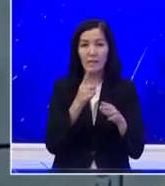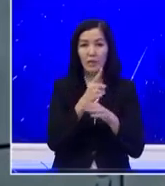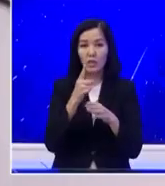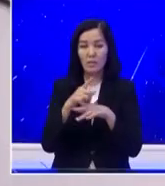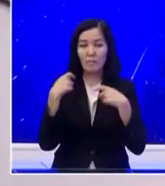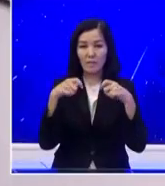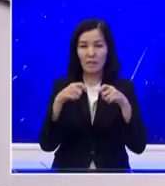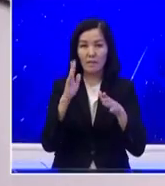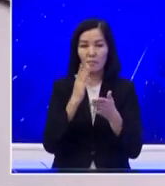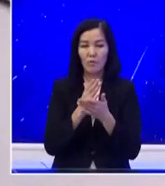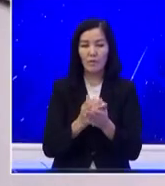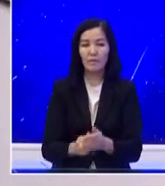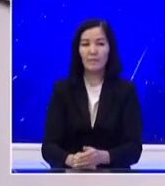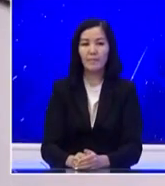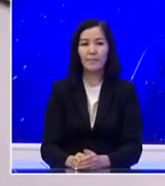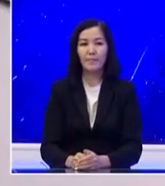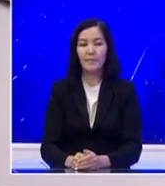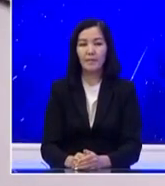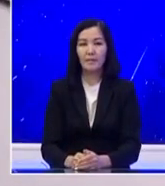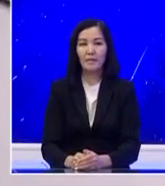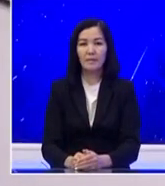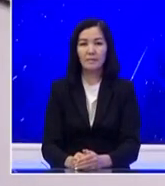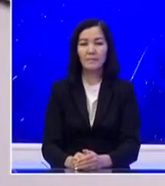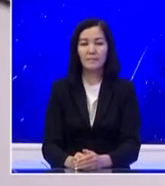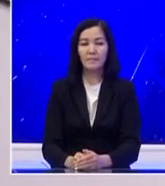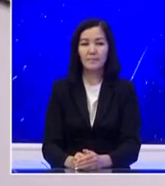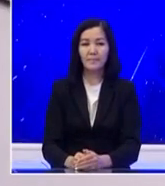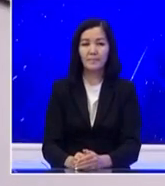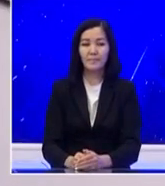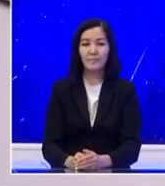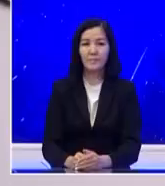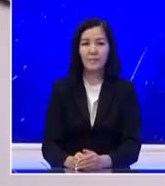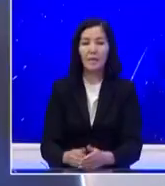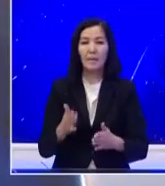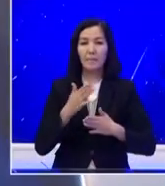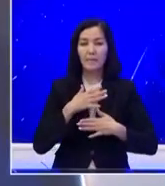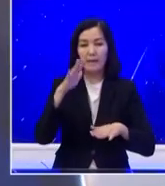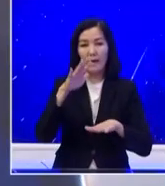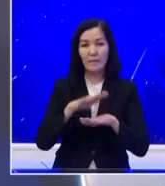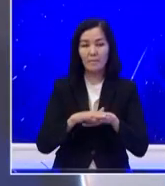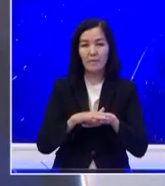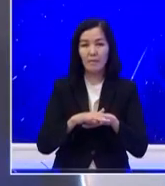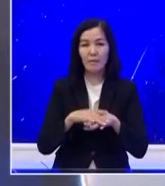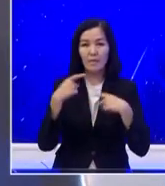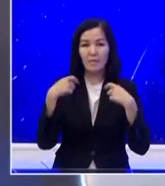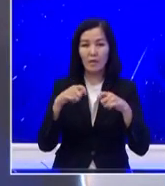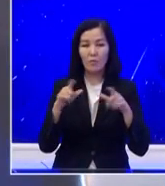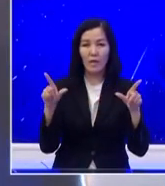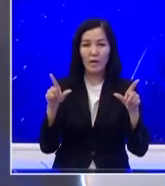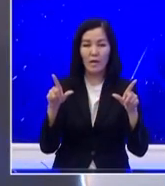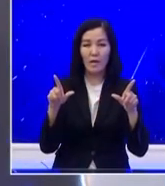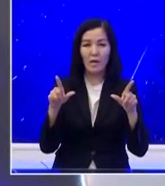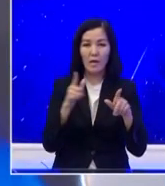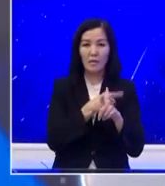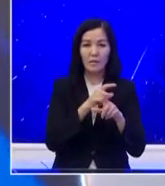болады. Заключили меморандумы между акиматами и... Біз әкімдермен және бөлшектік сауда желілері